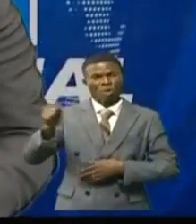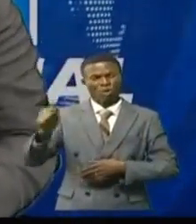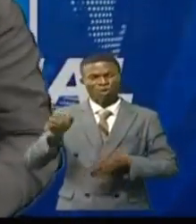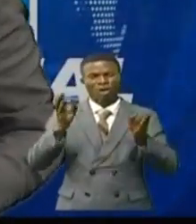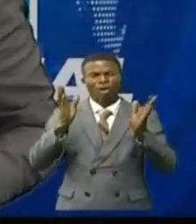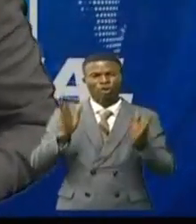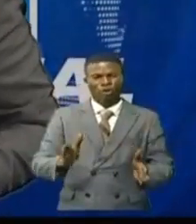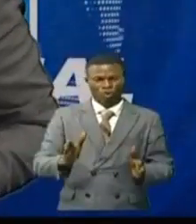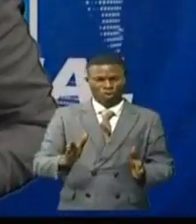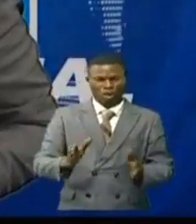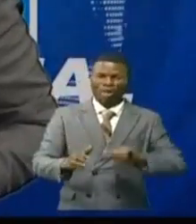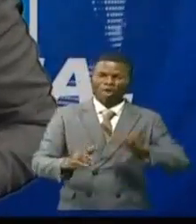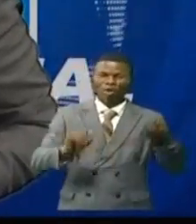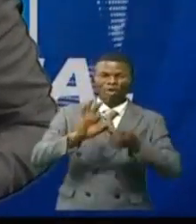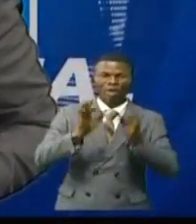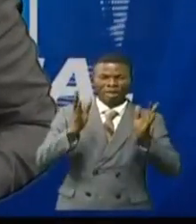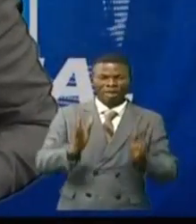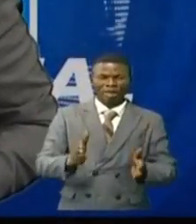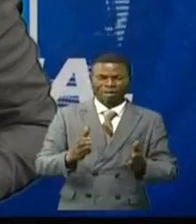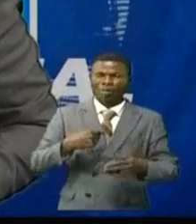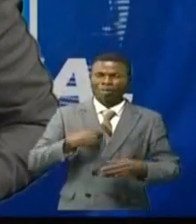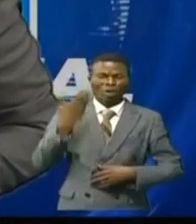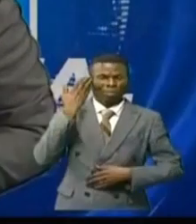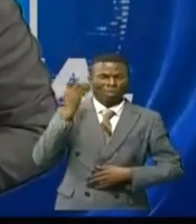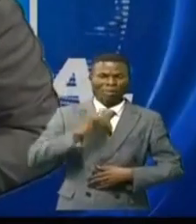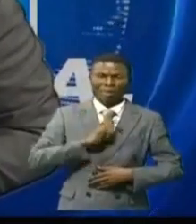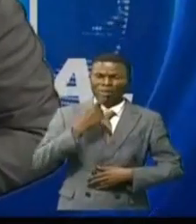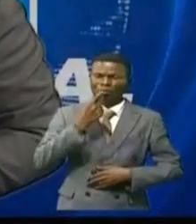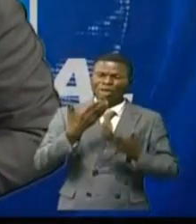relais à 23h pour la suite de l'actualité. Pour l'instant, nous souhaitons